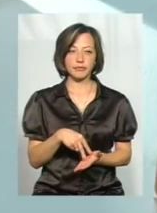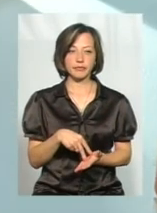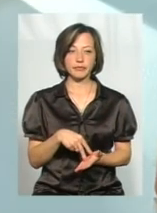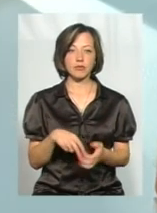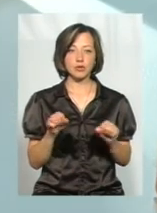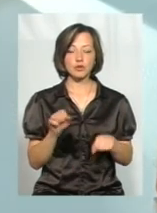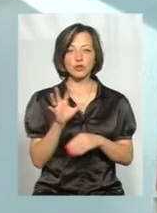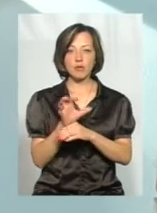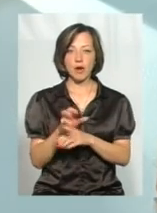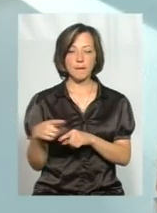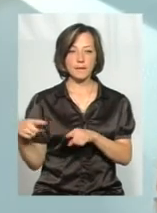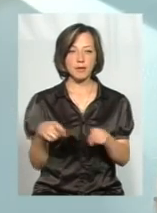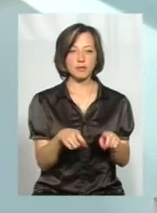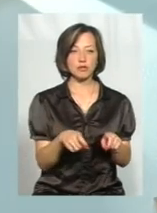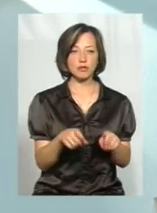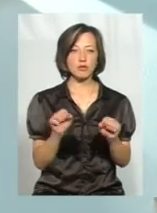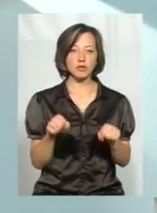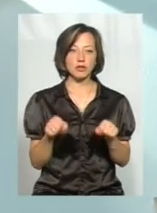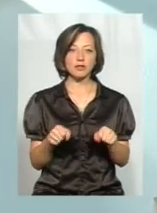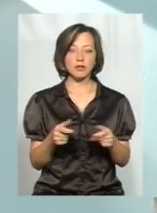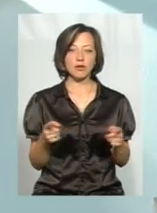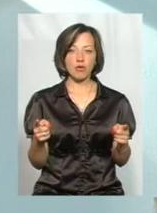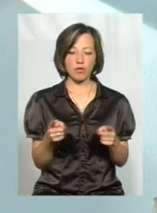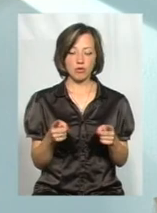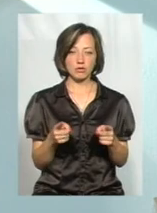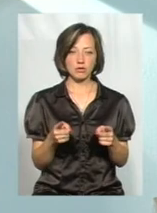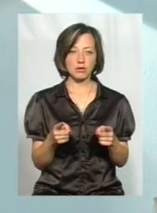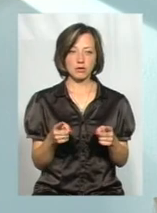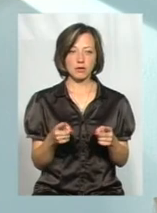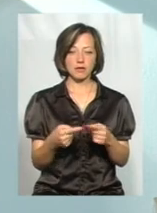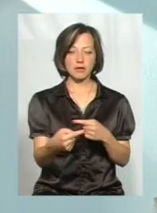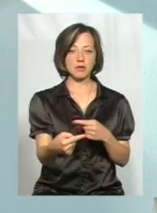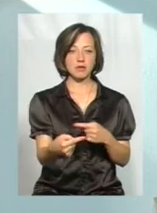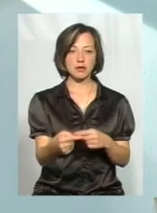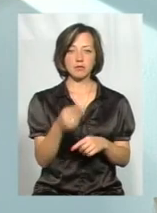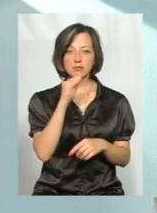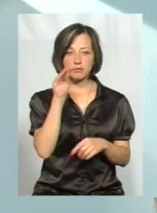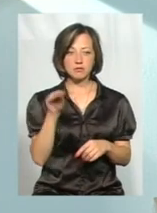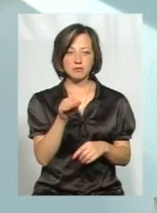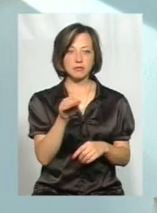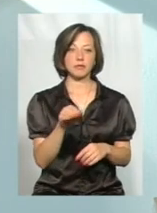Можливо, собака просто підбіжить, можливо, на якийсь коротку відстань понюхає і